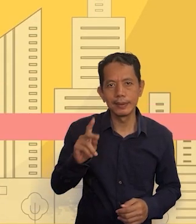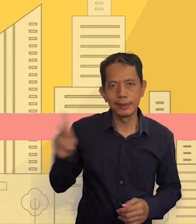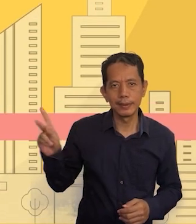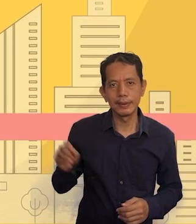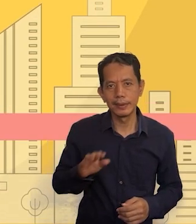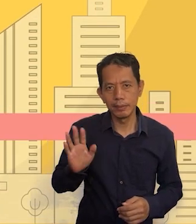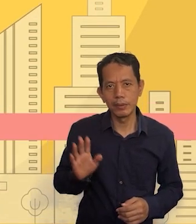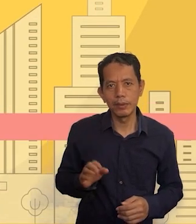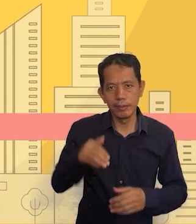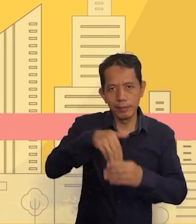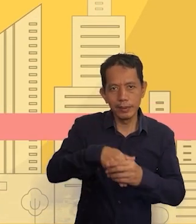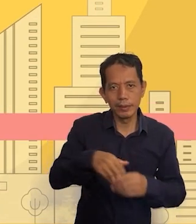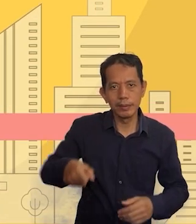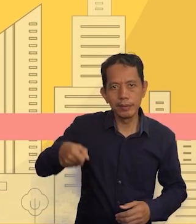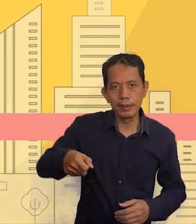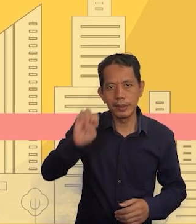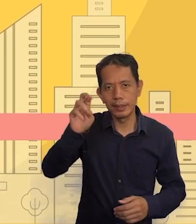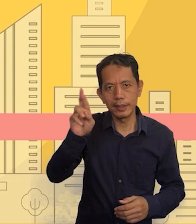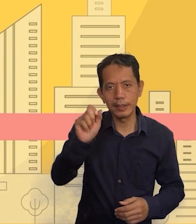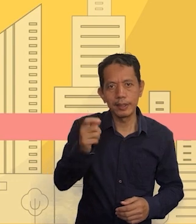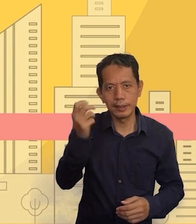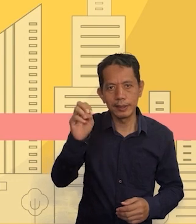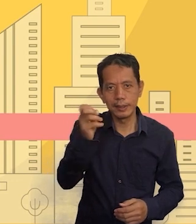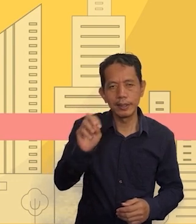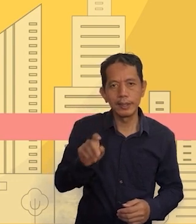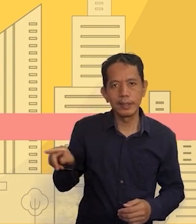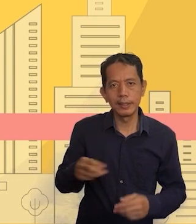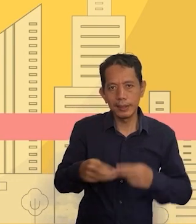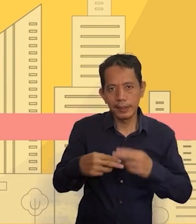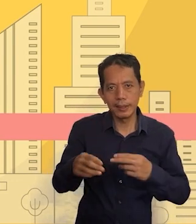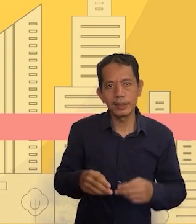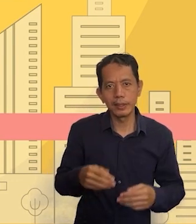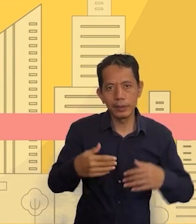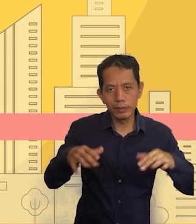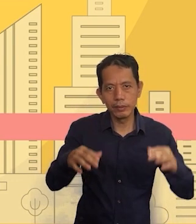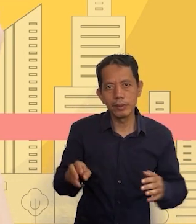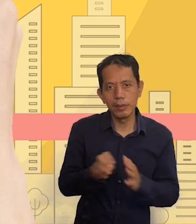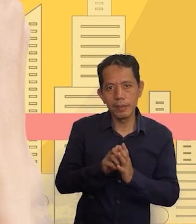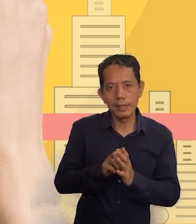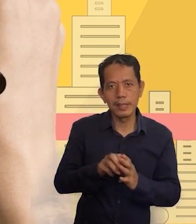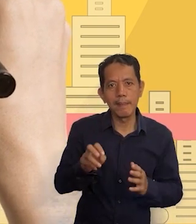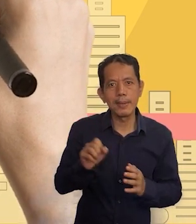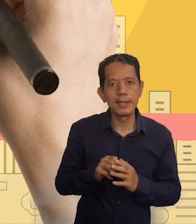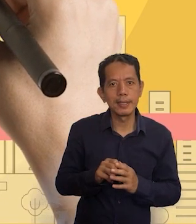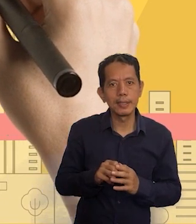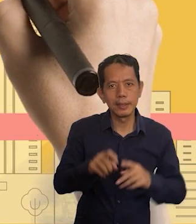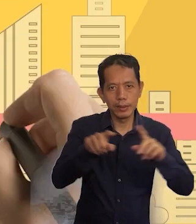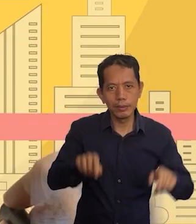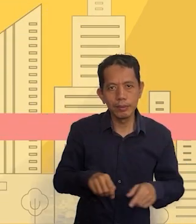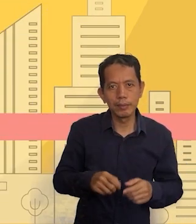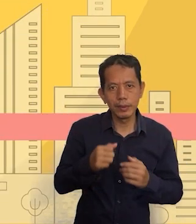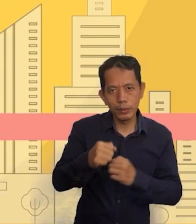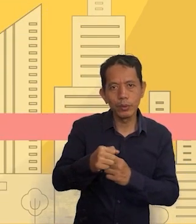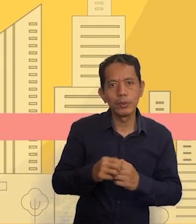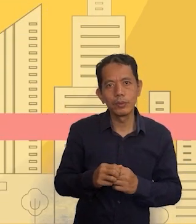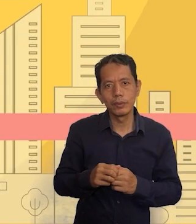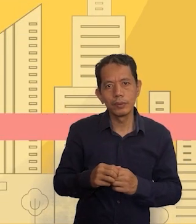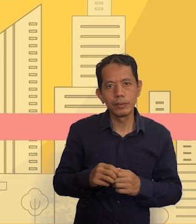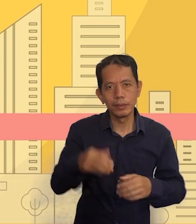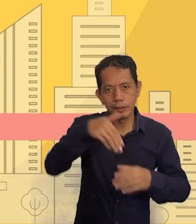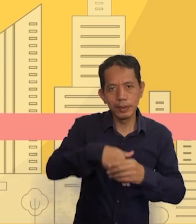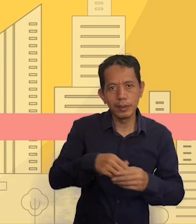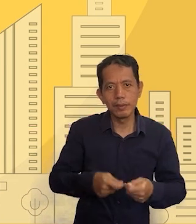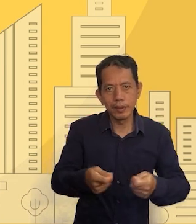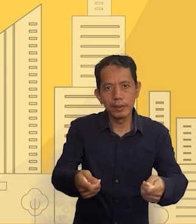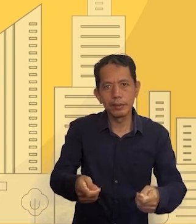Pastikan sebelum masuk ke aplikasi Era Terang, rekan-rekan sudah mempersiapkan dokumen pendukung